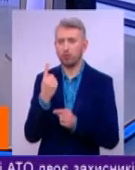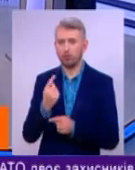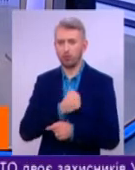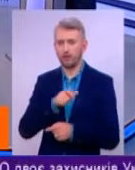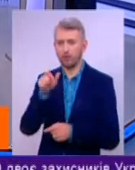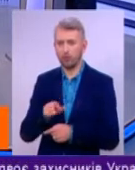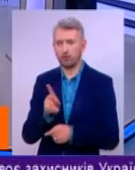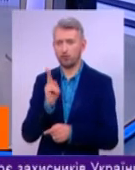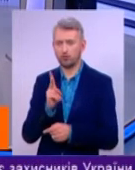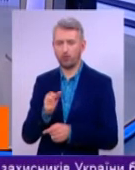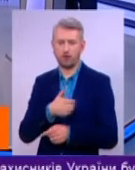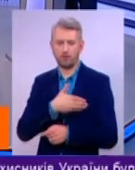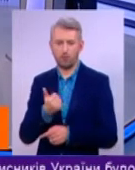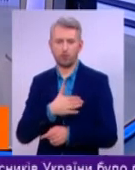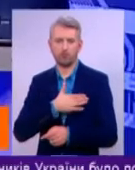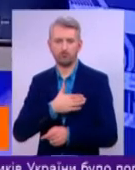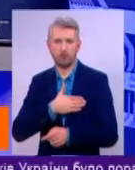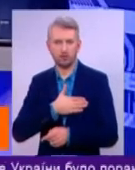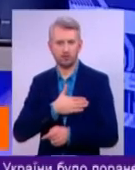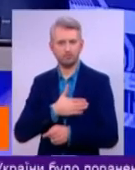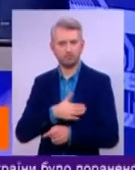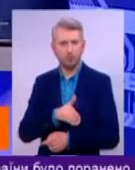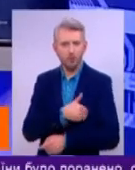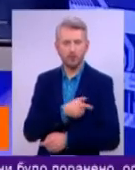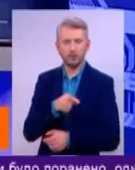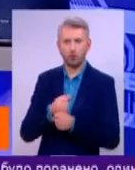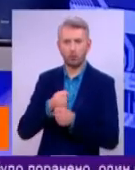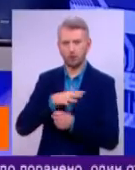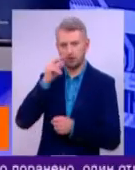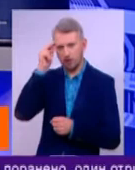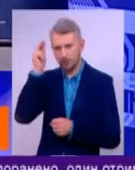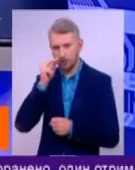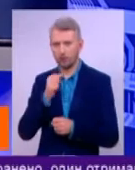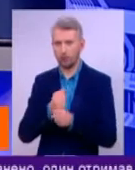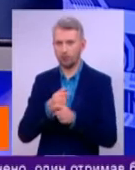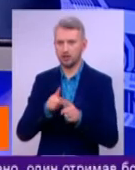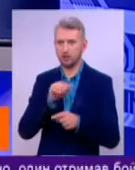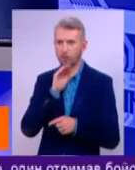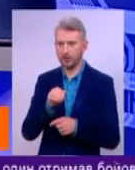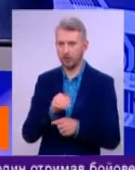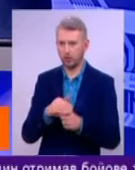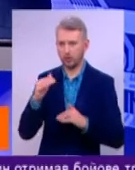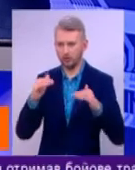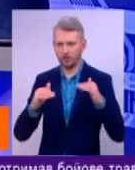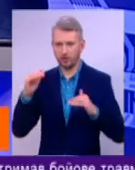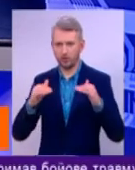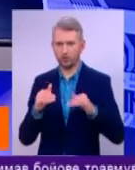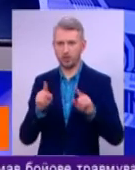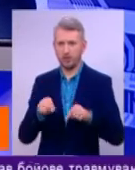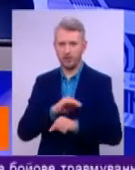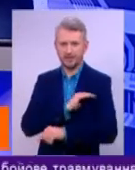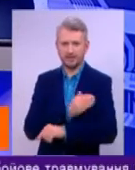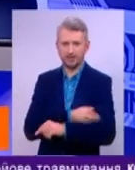військового, який за покликом серця, який хотів це робити, який навчався цьому і робить це професійно. Тобто співвідношення навіть сил